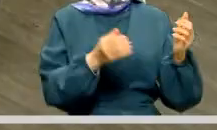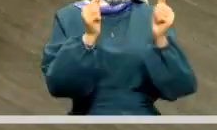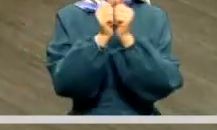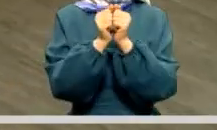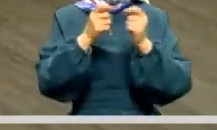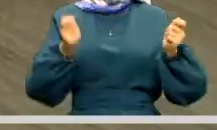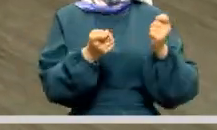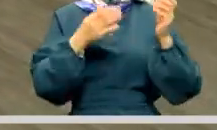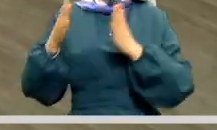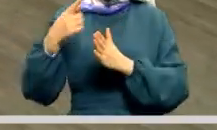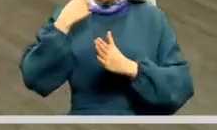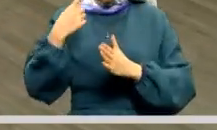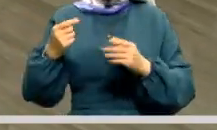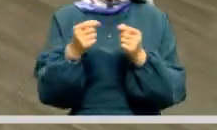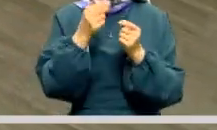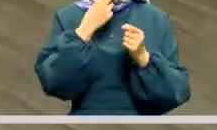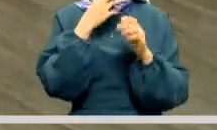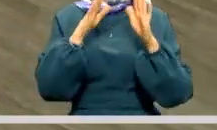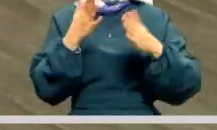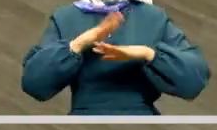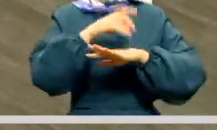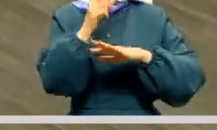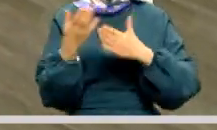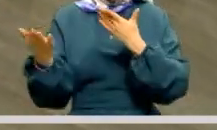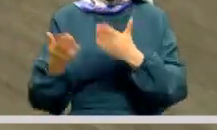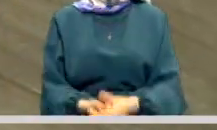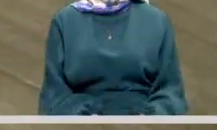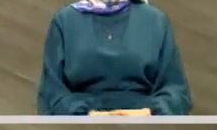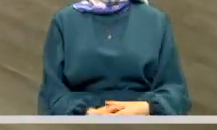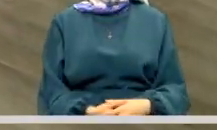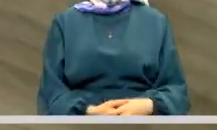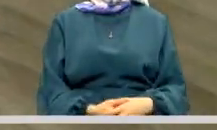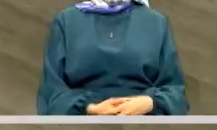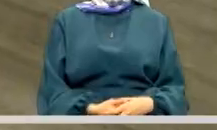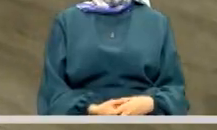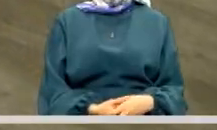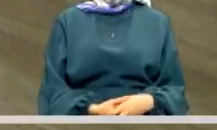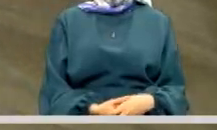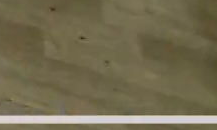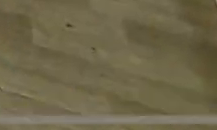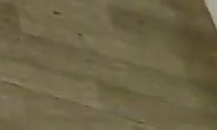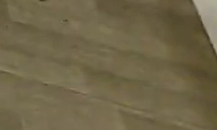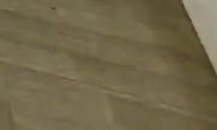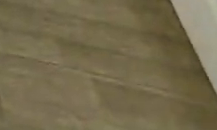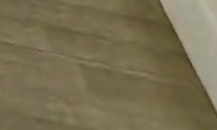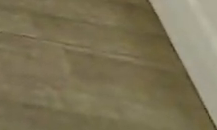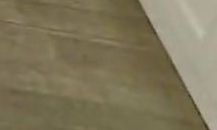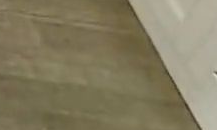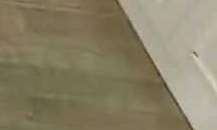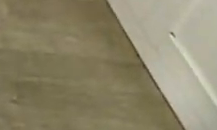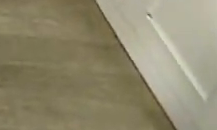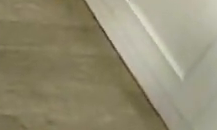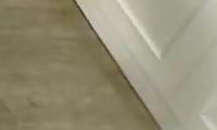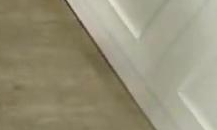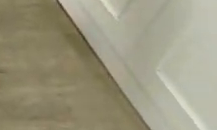etkinlik köşemize geçelim de Hicri Hanım bakalım ne durumda neler yapıyor yeniden tartmalar Tamam herhalde sütüyü kokular sardı Evet